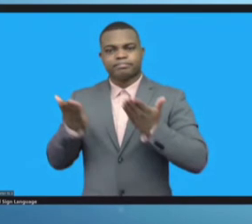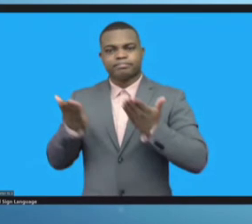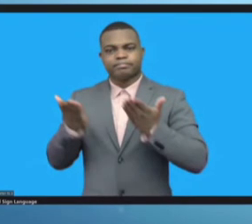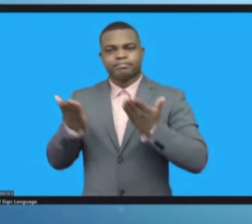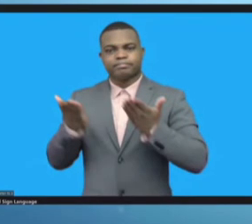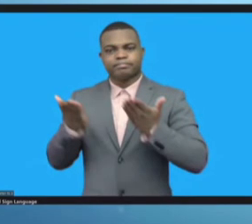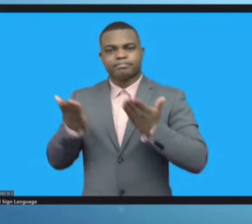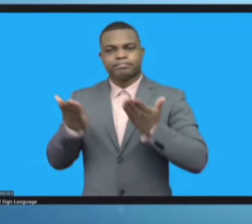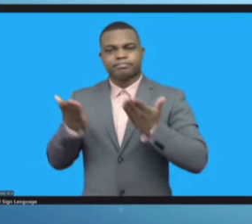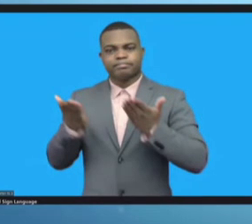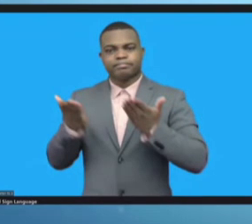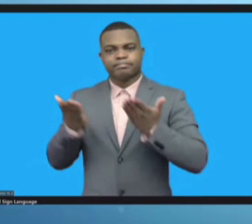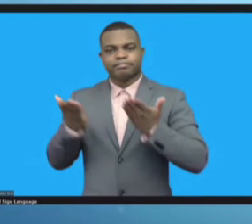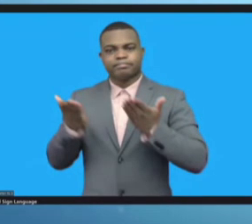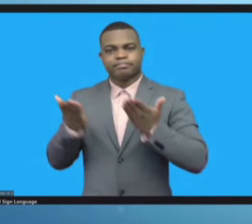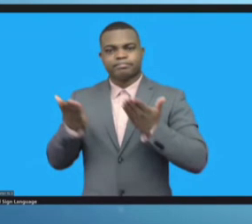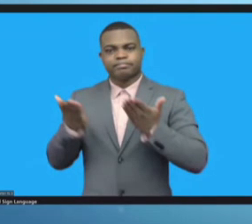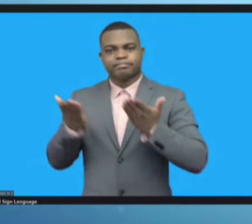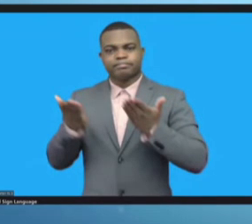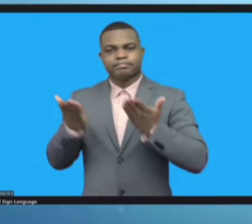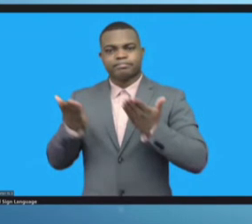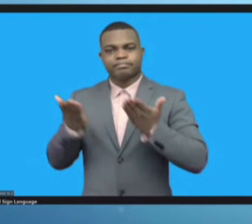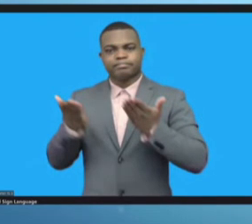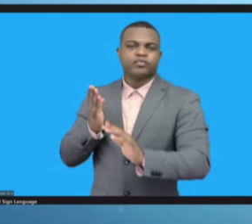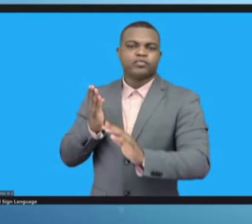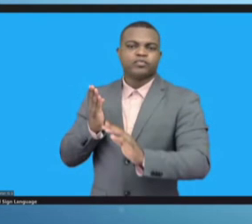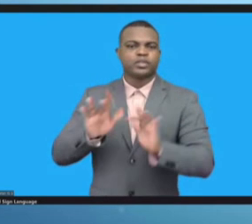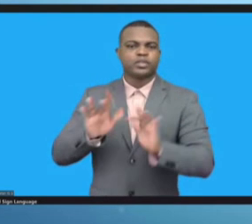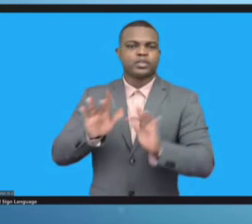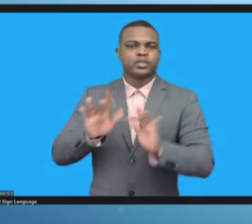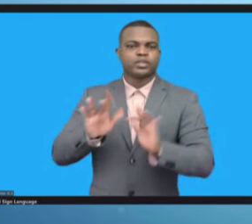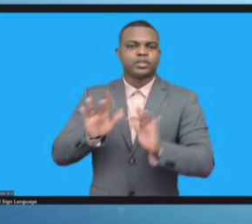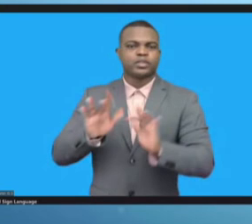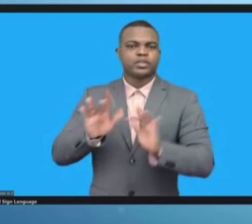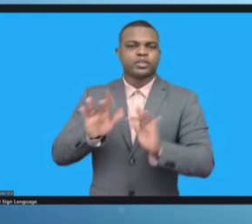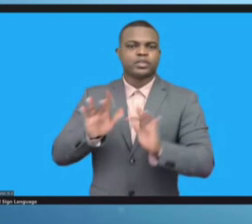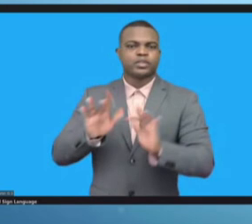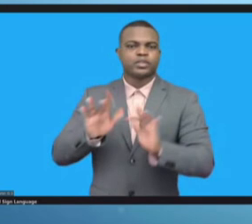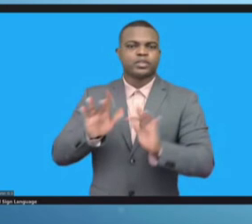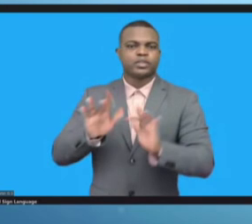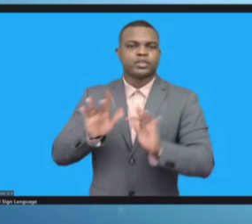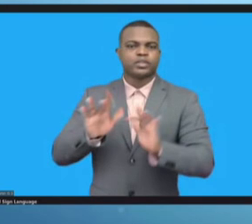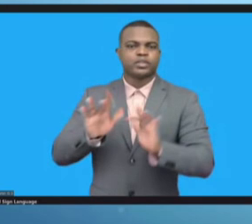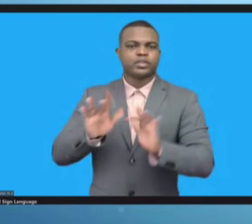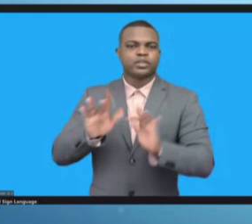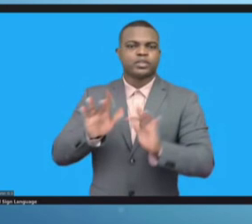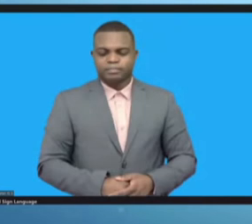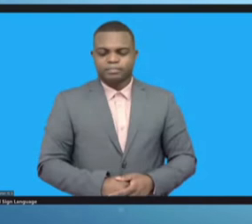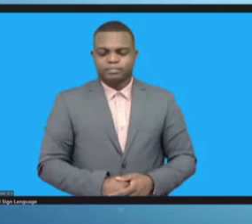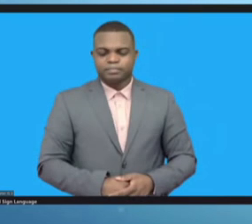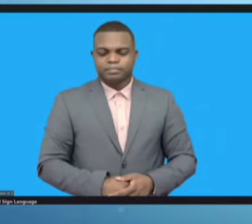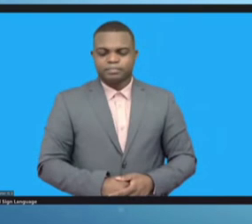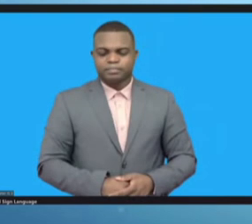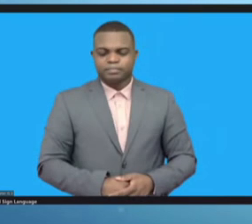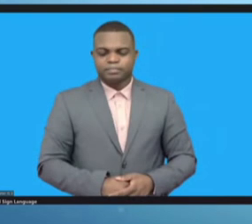ceux qui œuvrent en faveur d'un avenir numérique inclusif, durable et sûr. Merci beaucoup. Merci